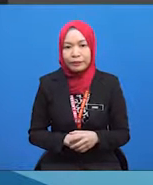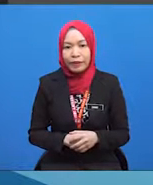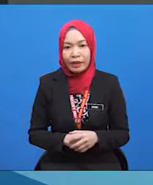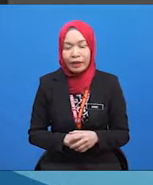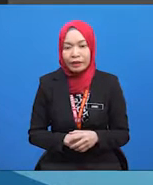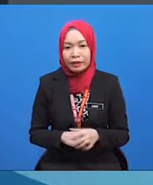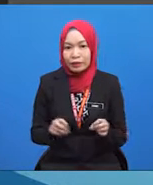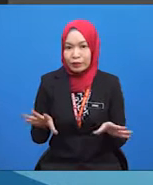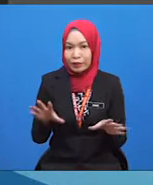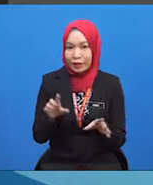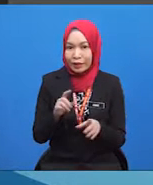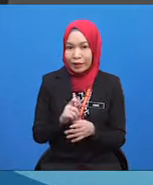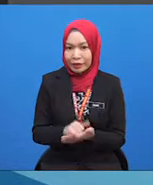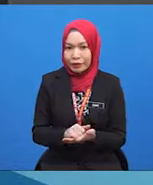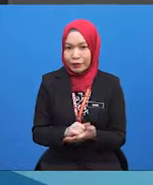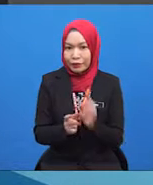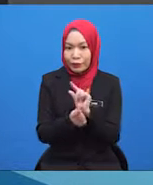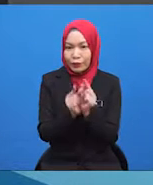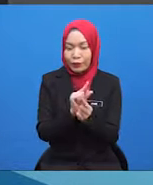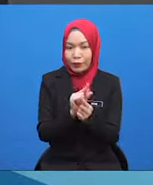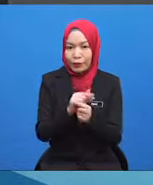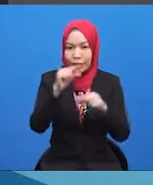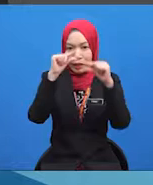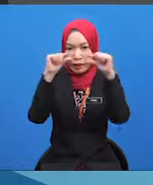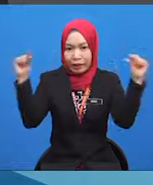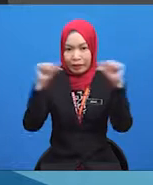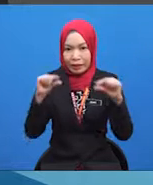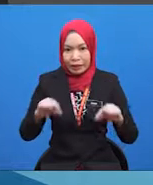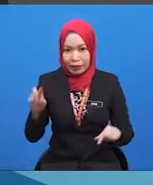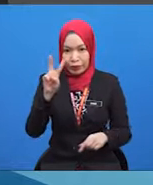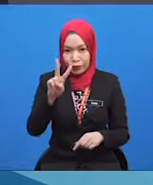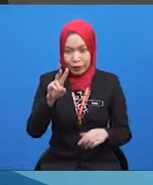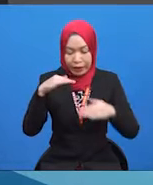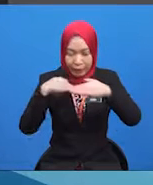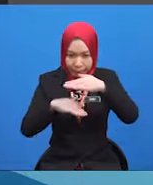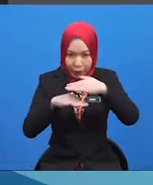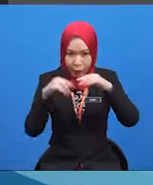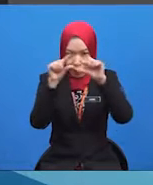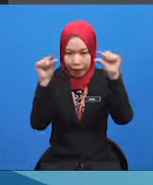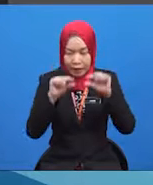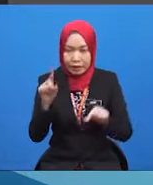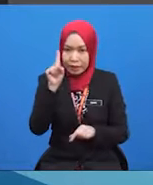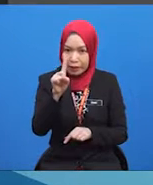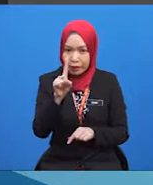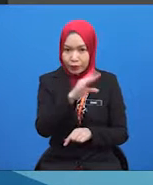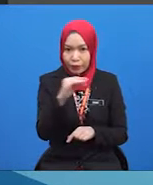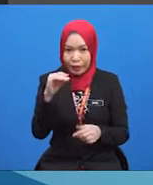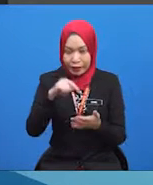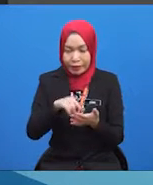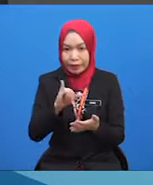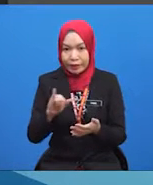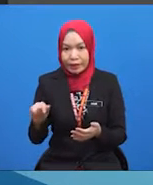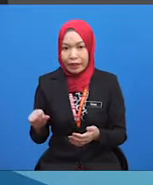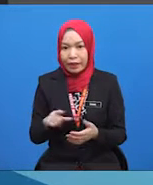Kemudian, ubahkan layer 2 di bawah layer 1. Maka, inilah hasil